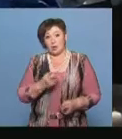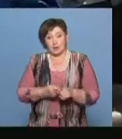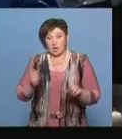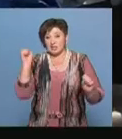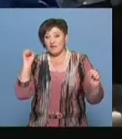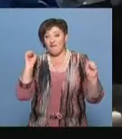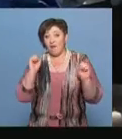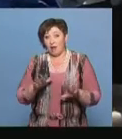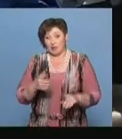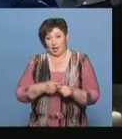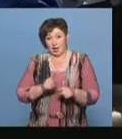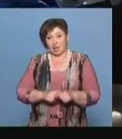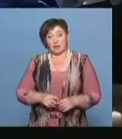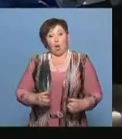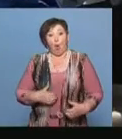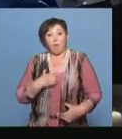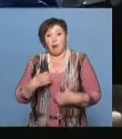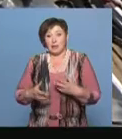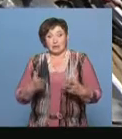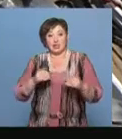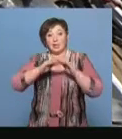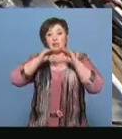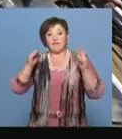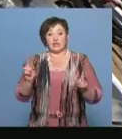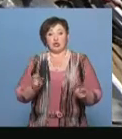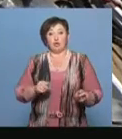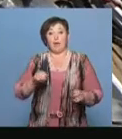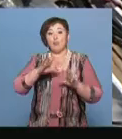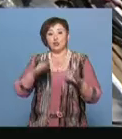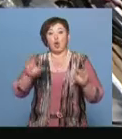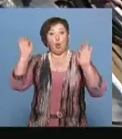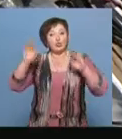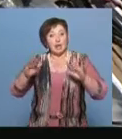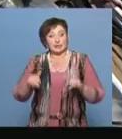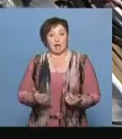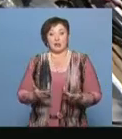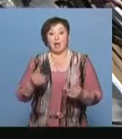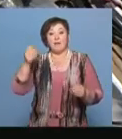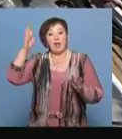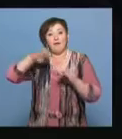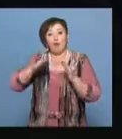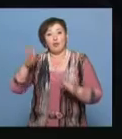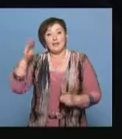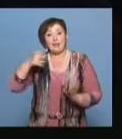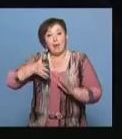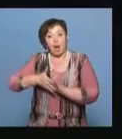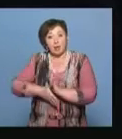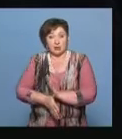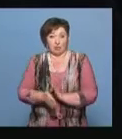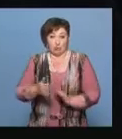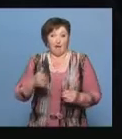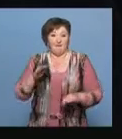Свалка несанкционированная и опасная. Нет ни навеса, который бы укрывал мусор от осадков, ни водонепроницаемого покрытия, куда попадает